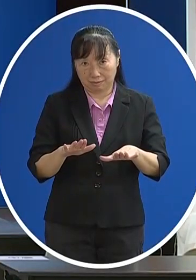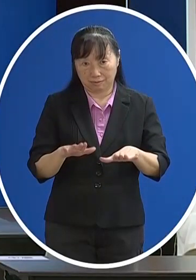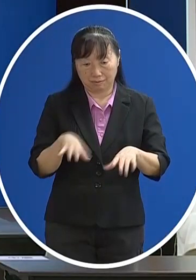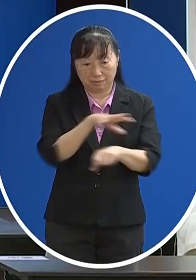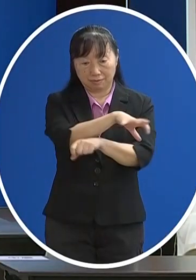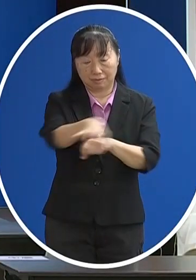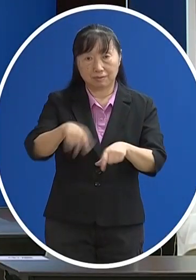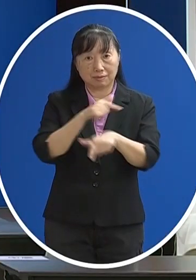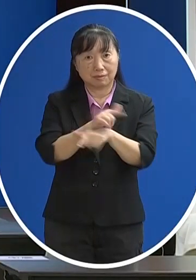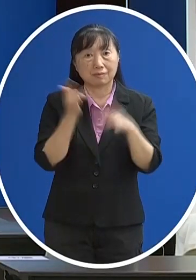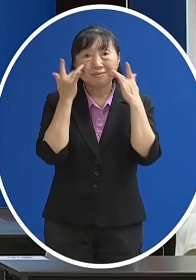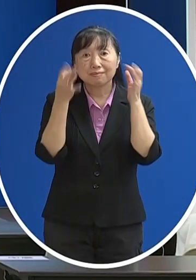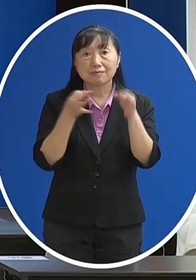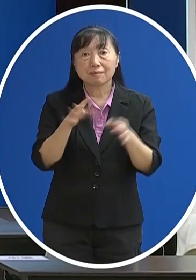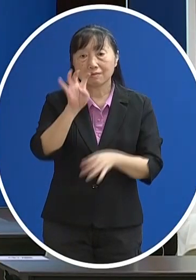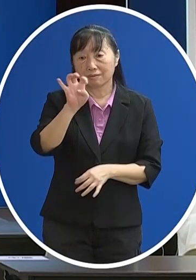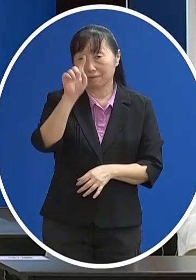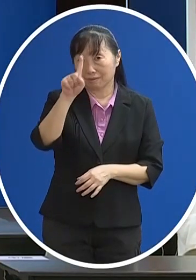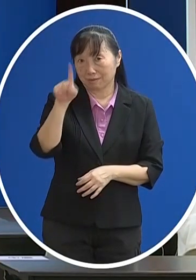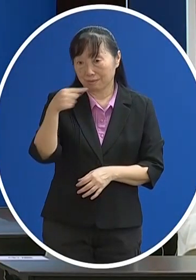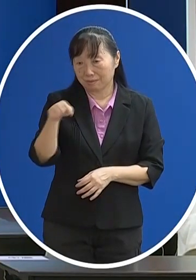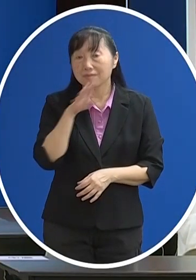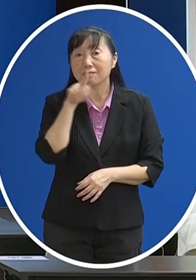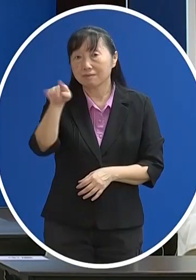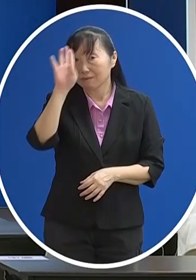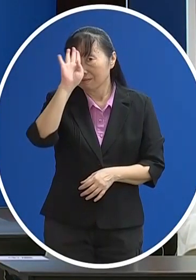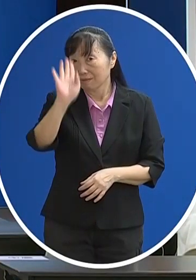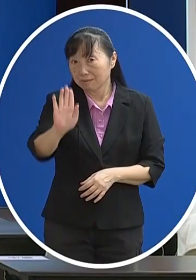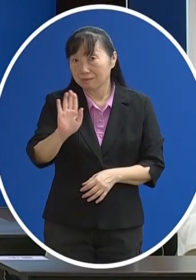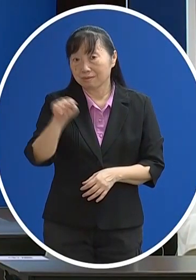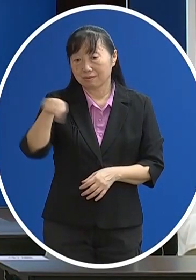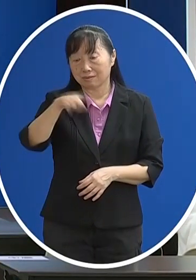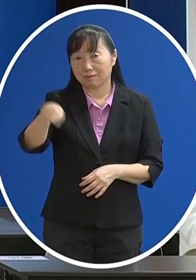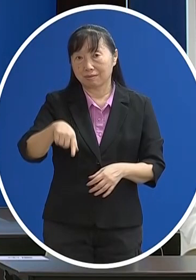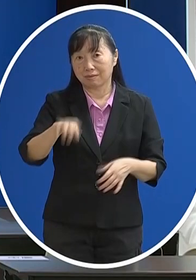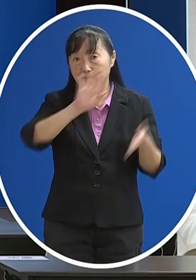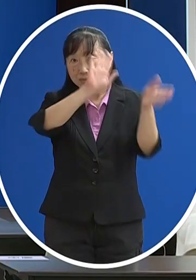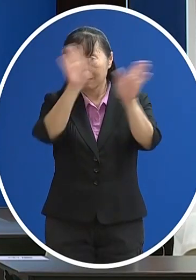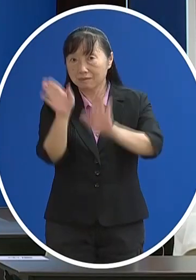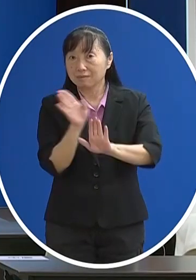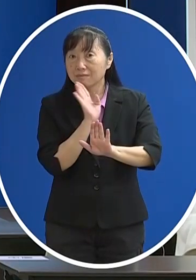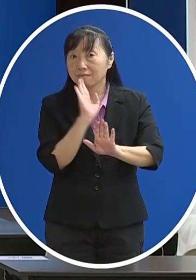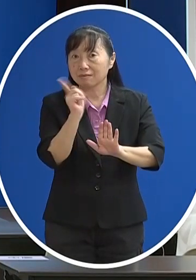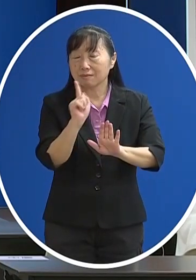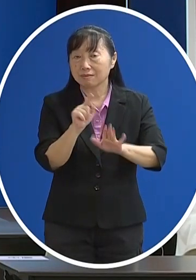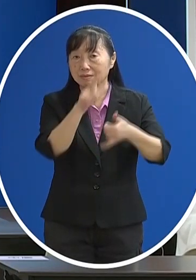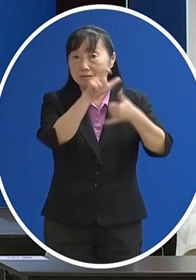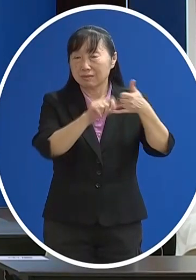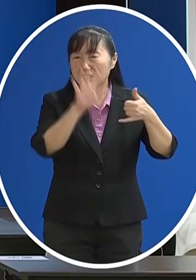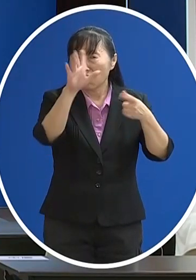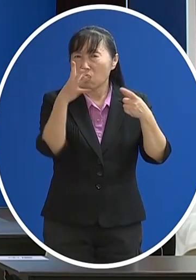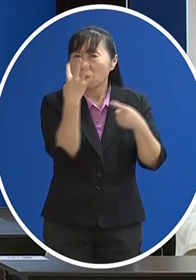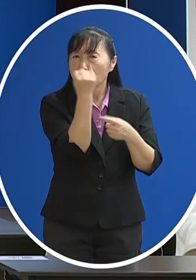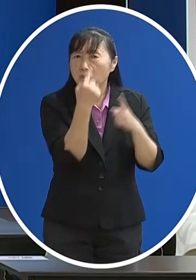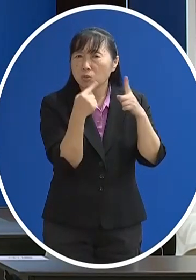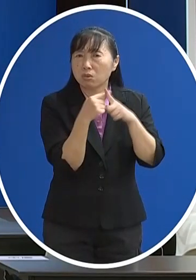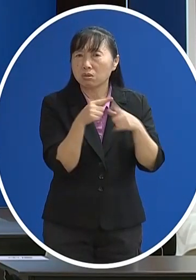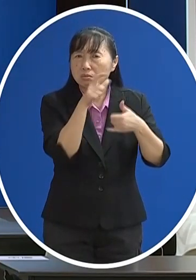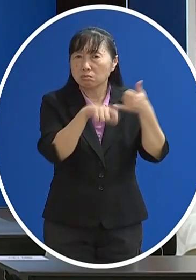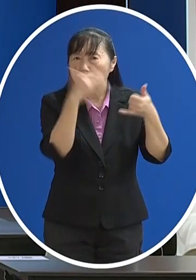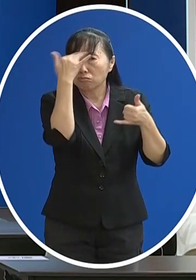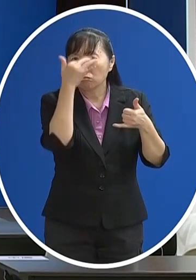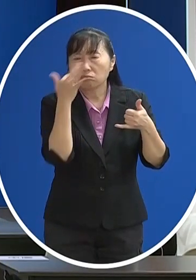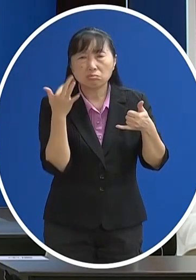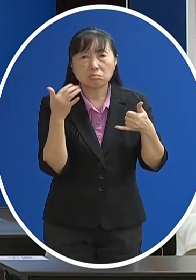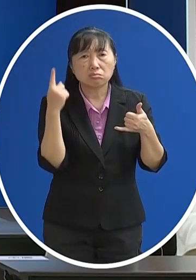华南市场41位确诊的人，他们的症状目前是怎么样？无症状的比例高吗？那